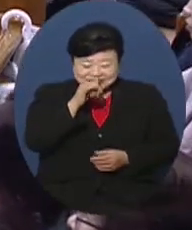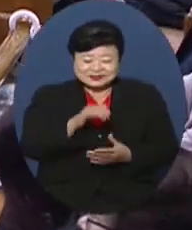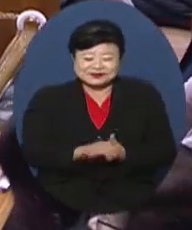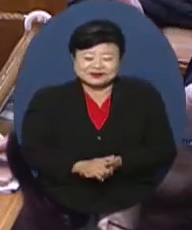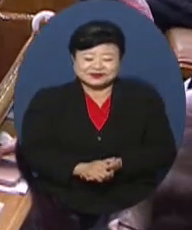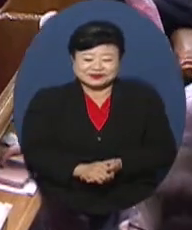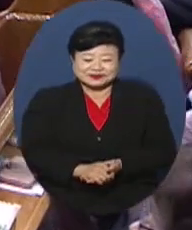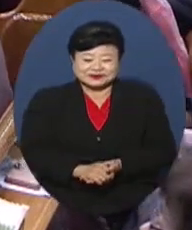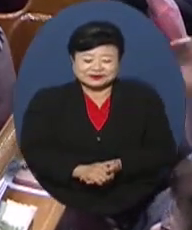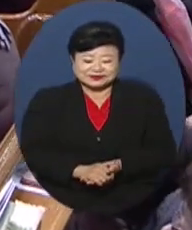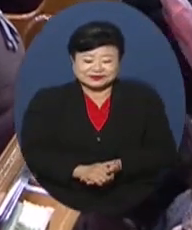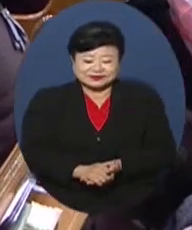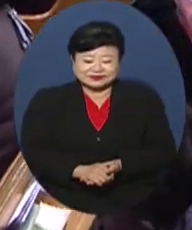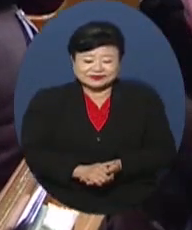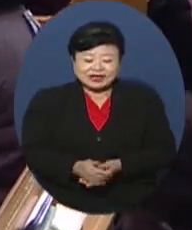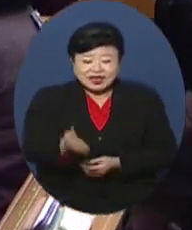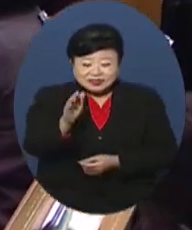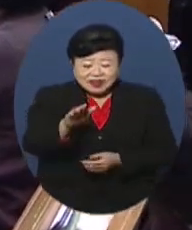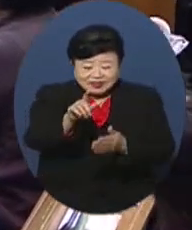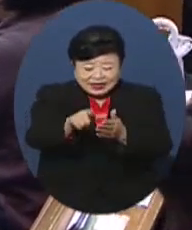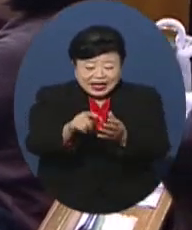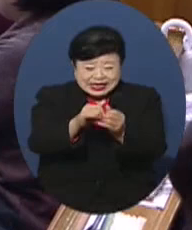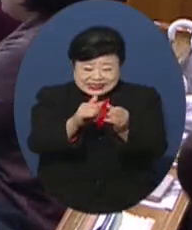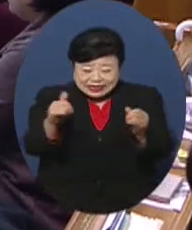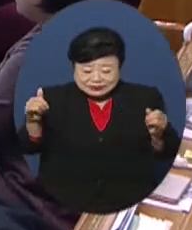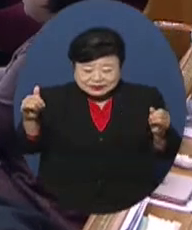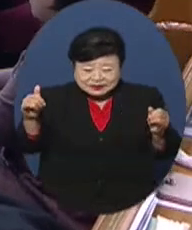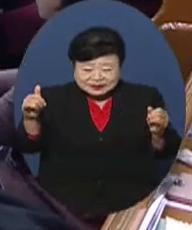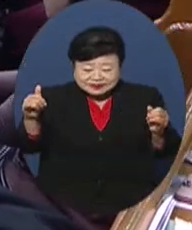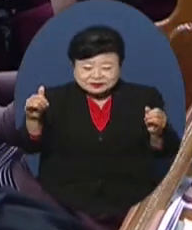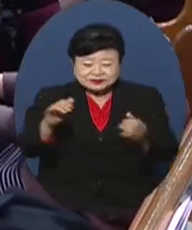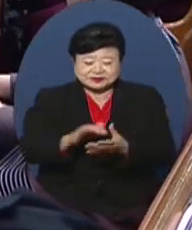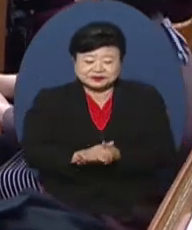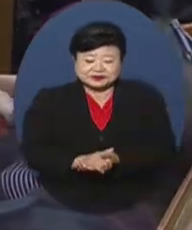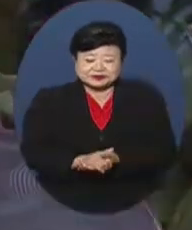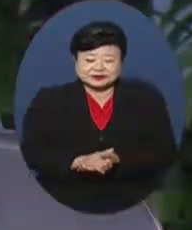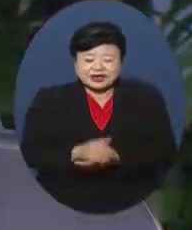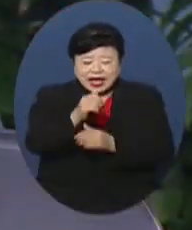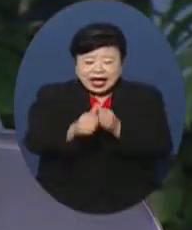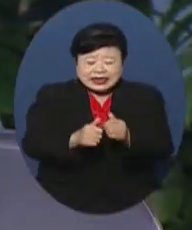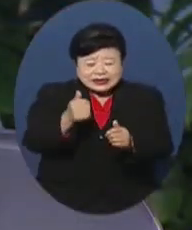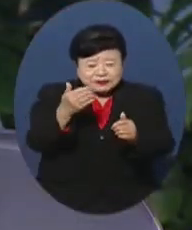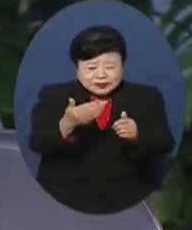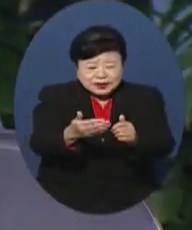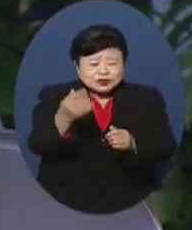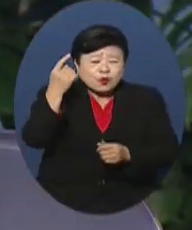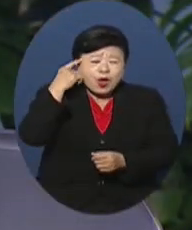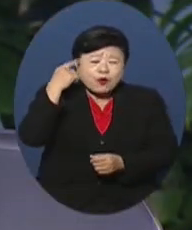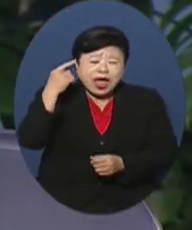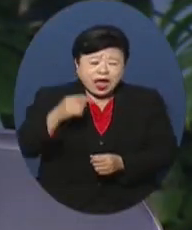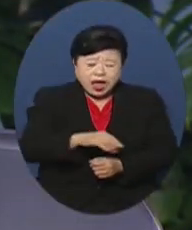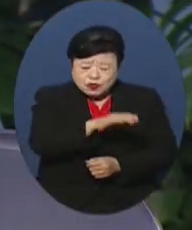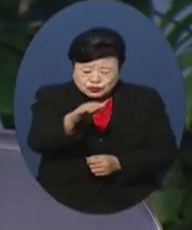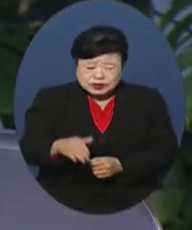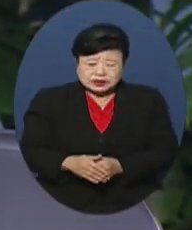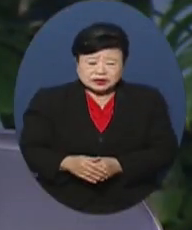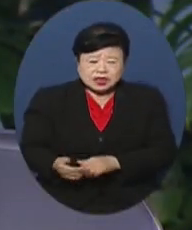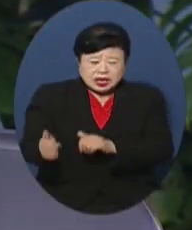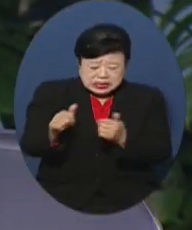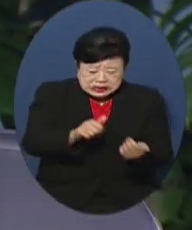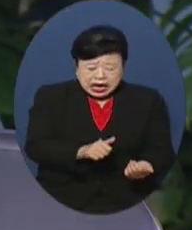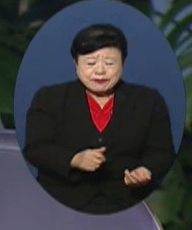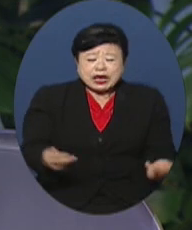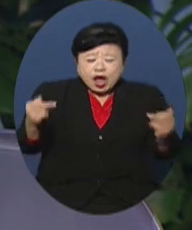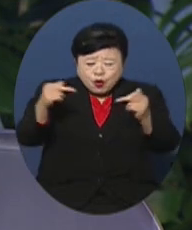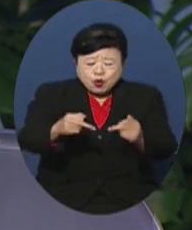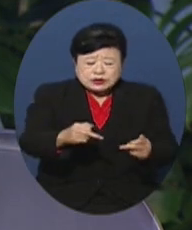가득합니다. 그럴 때 사람들은 이런 질문을 합니다. 하나님께서 왜 우리를 사망의